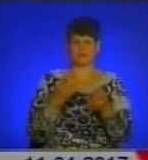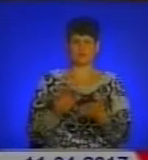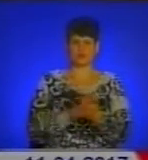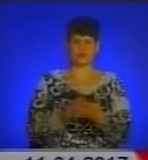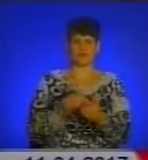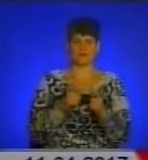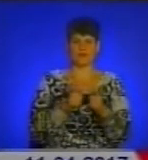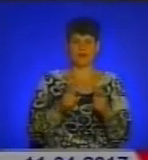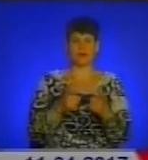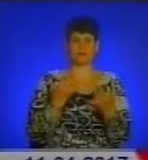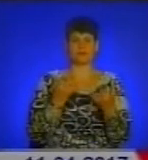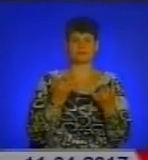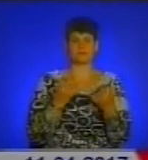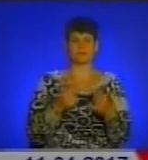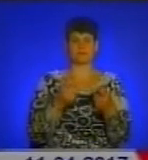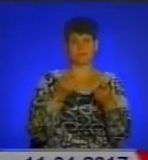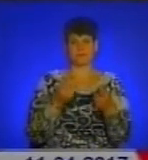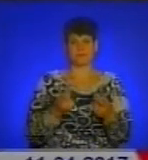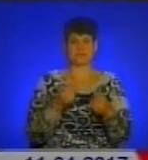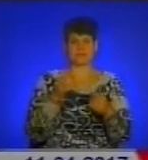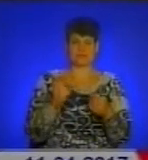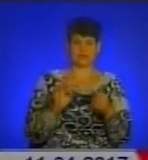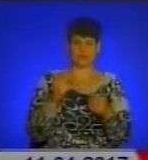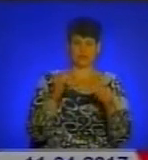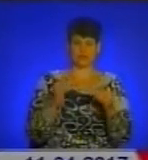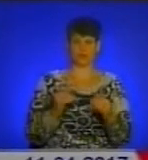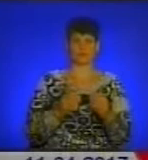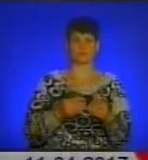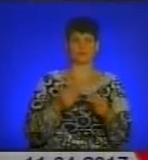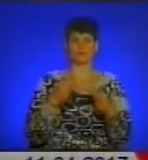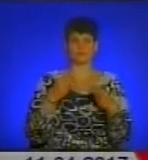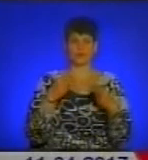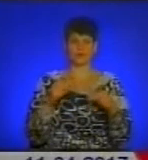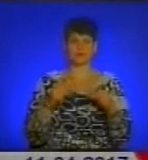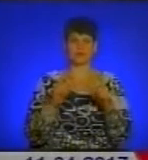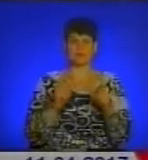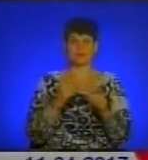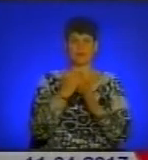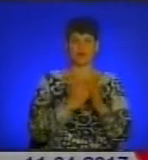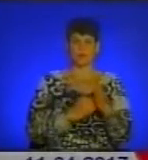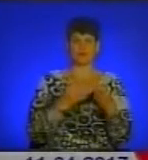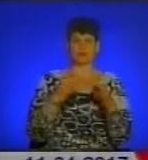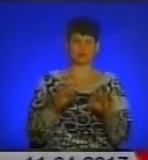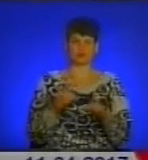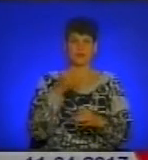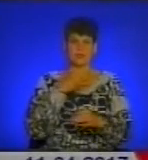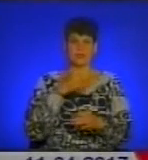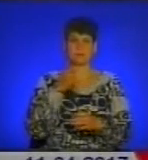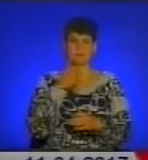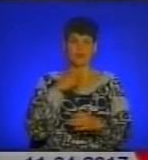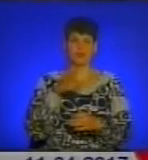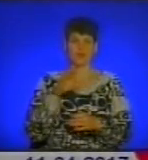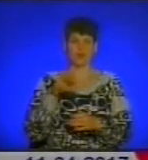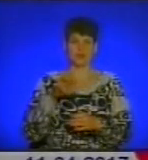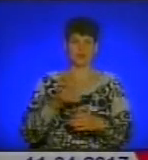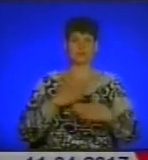тепер задарма або ж зі знижкою відпускають лише препарати, передбачені програмою «Доступні ліки». Пан Володимир задоволений, що отримав медикаменти